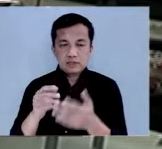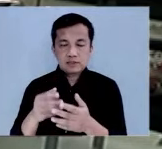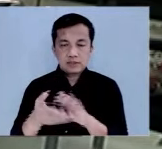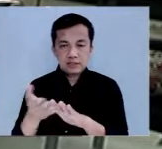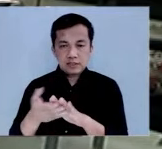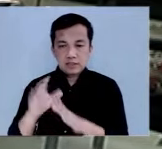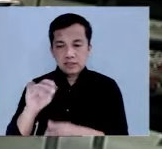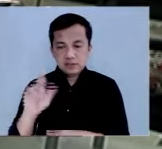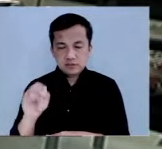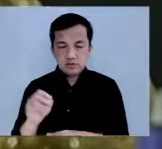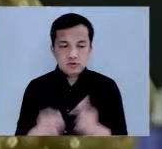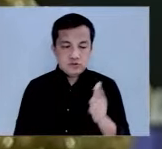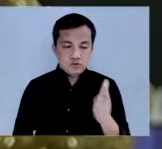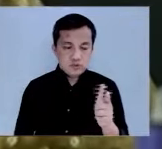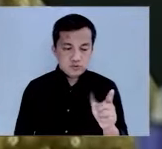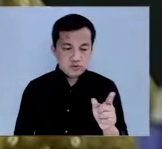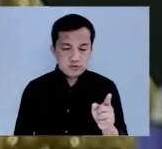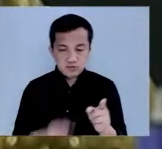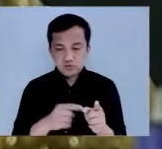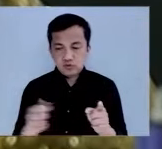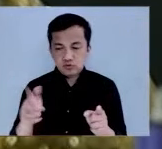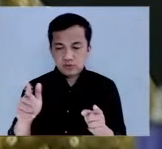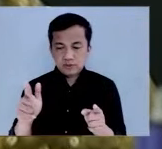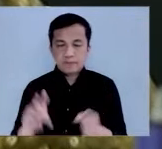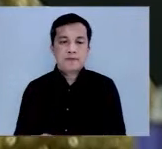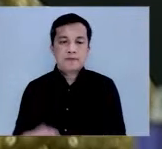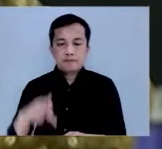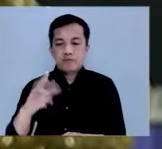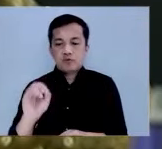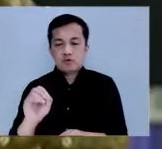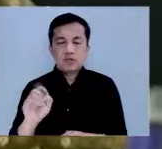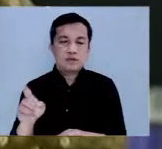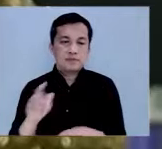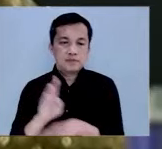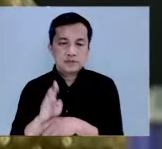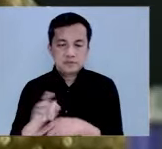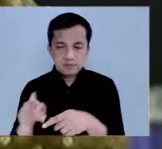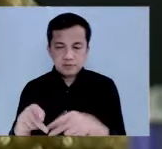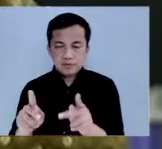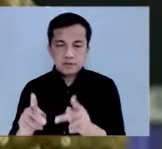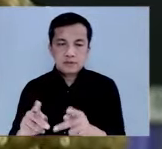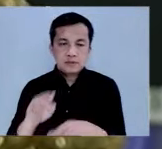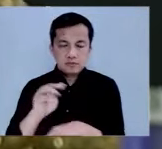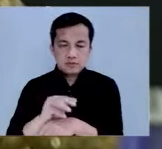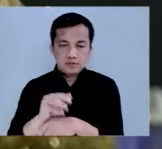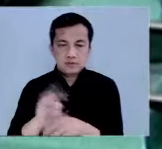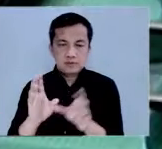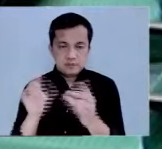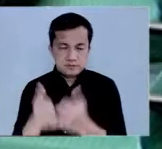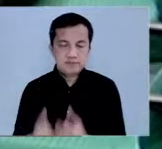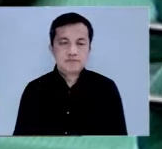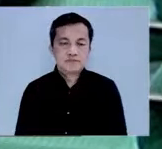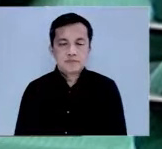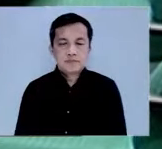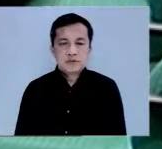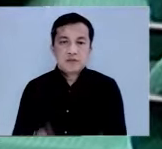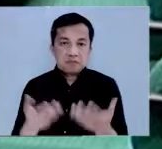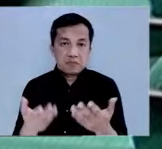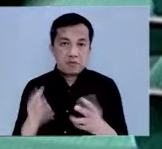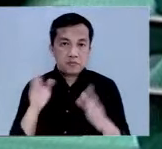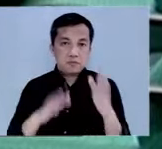2021 hanggang 2023 pampo na ang business permit na binigay ng munisipyo sa kumpanya ang problema rito